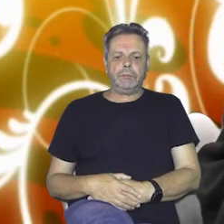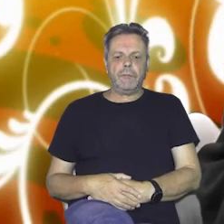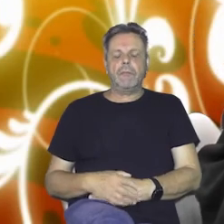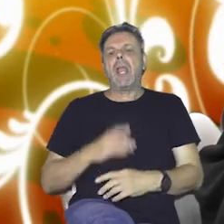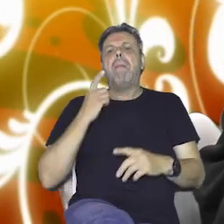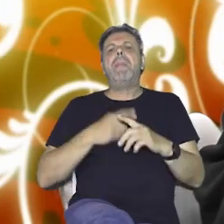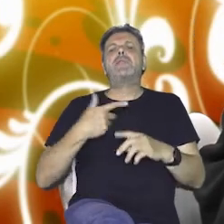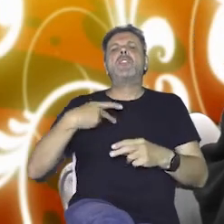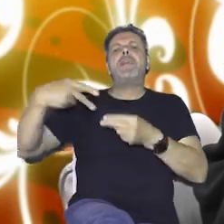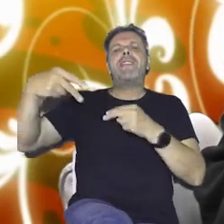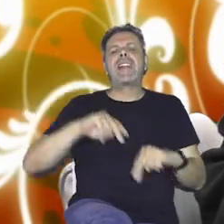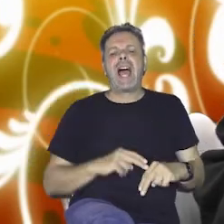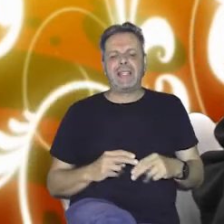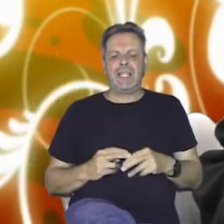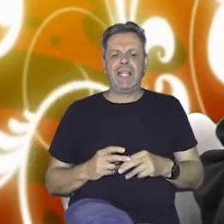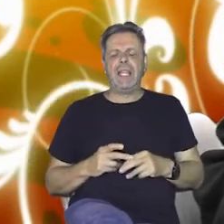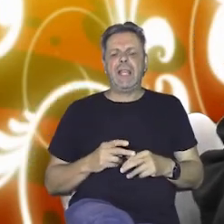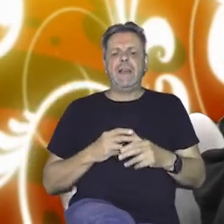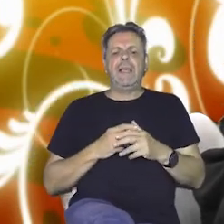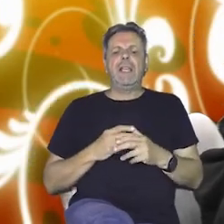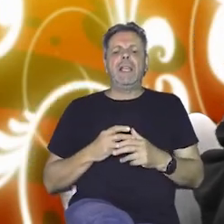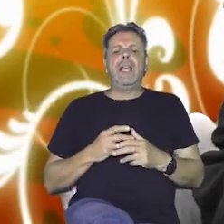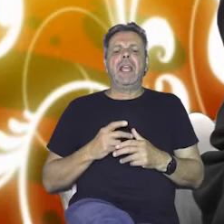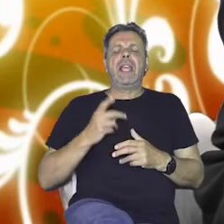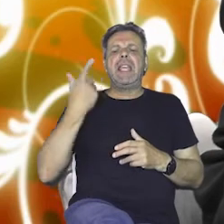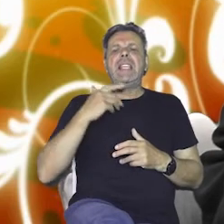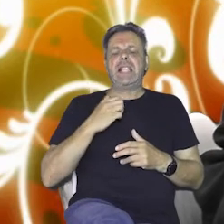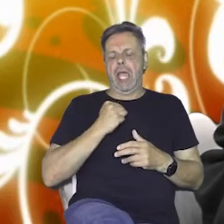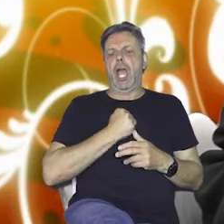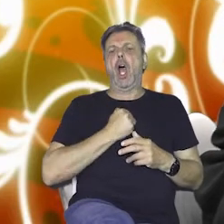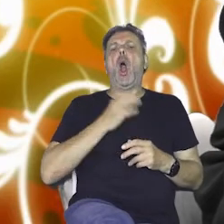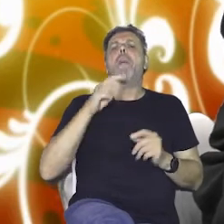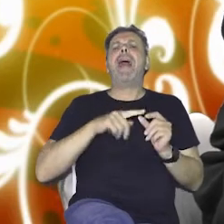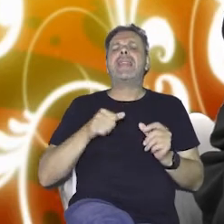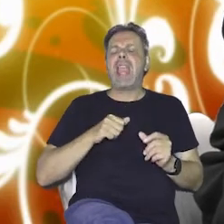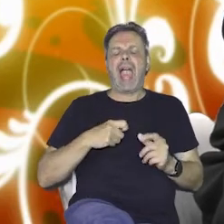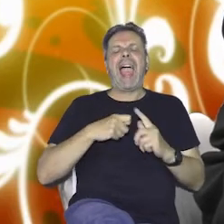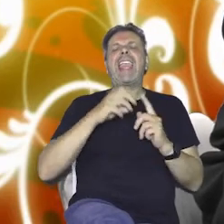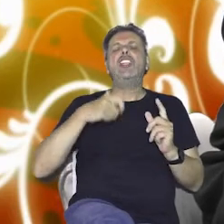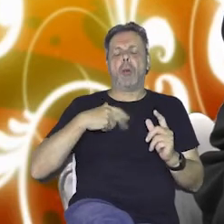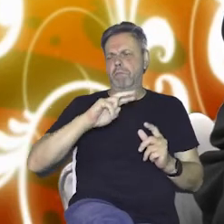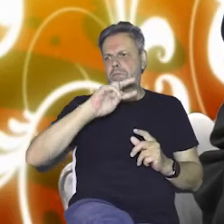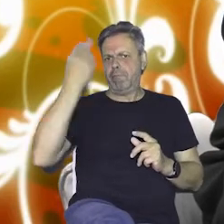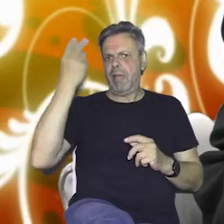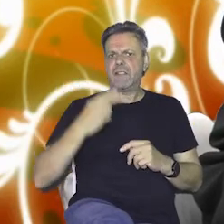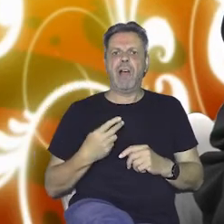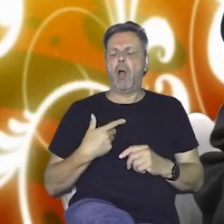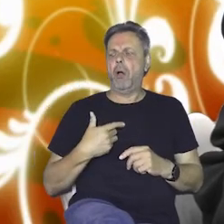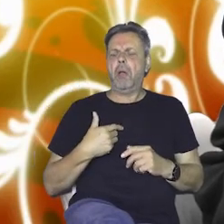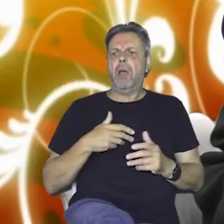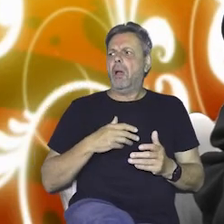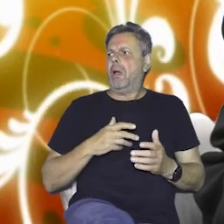baš smo se vratili, zato mi je to šlagvort, vratili smo se iz Opatije i Kičo me zove i mi smo išli u